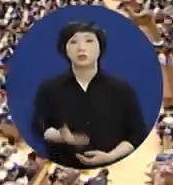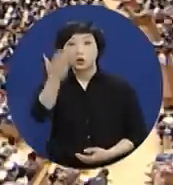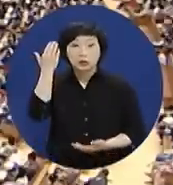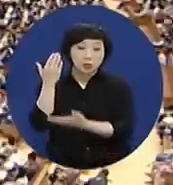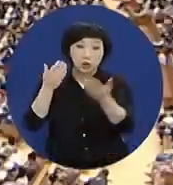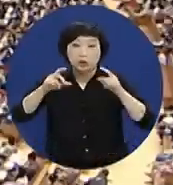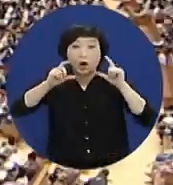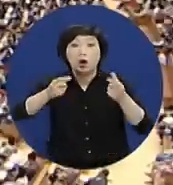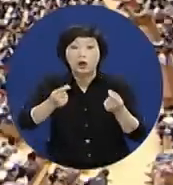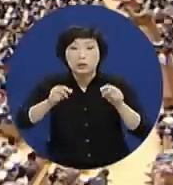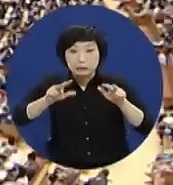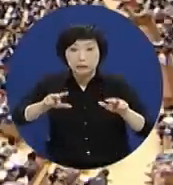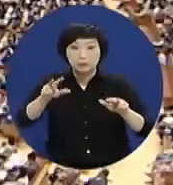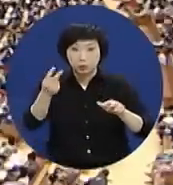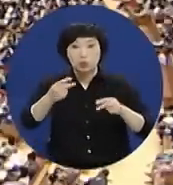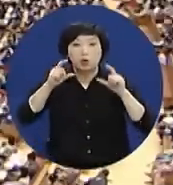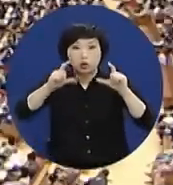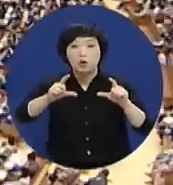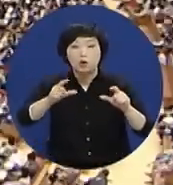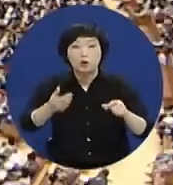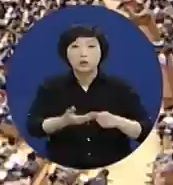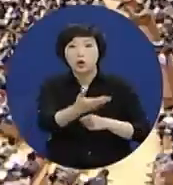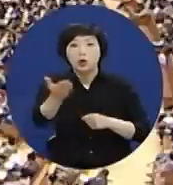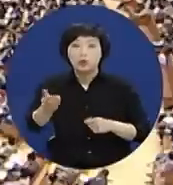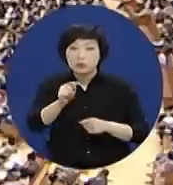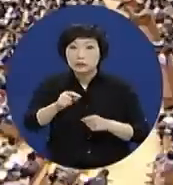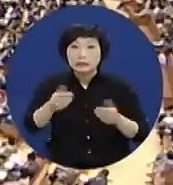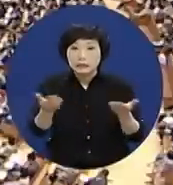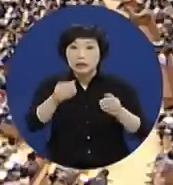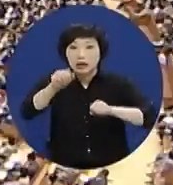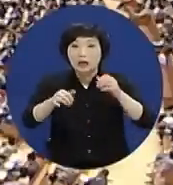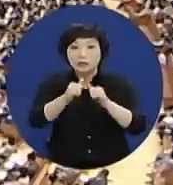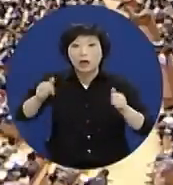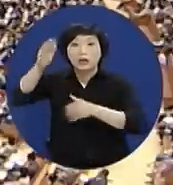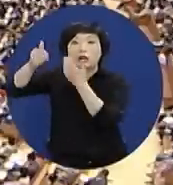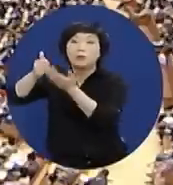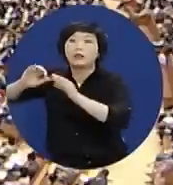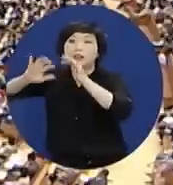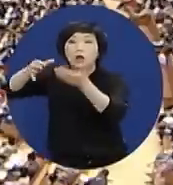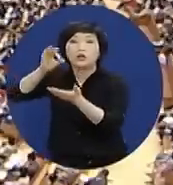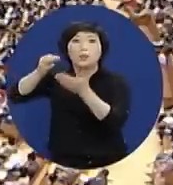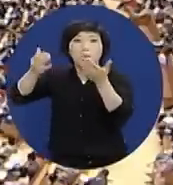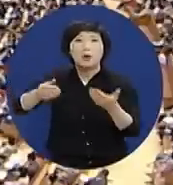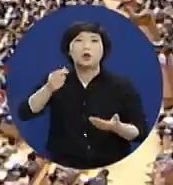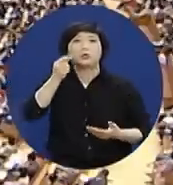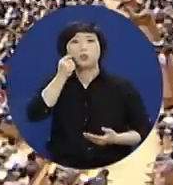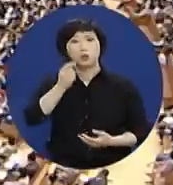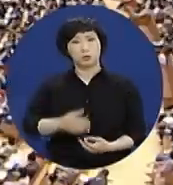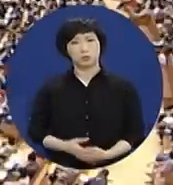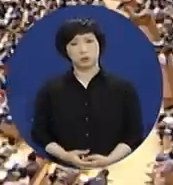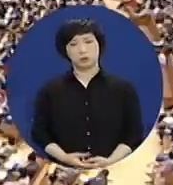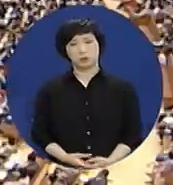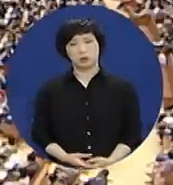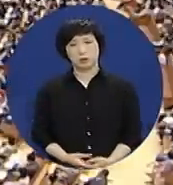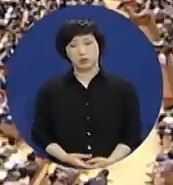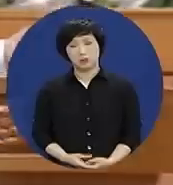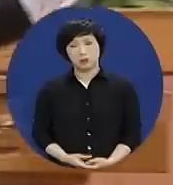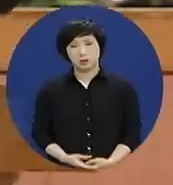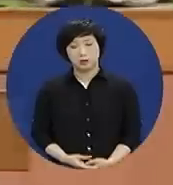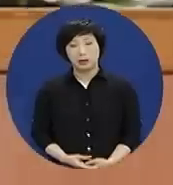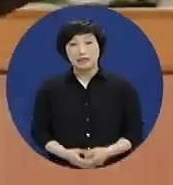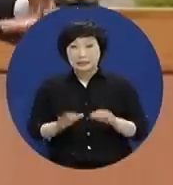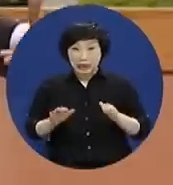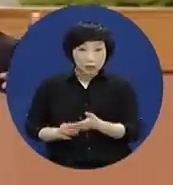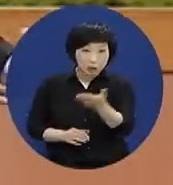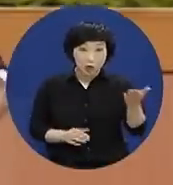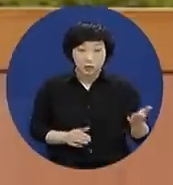たのものですです前にもあめ言ったように私は今もあなたにあめ言っておきますこんなことをしている者たちが神の